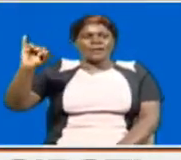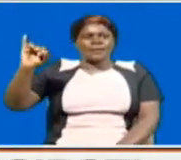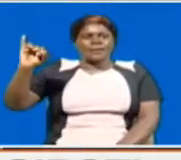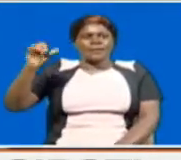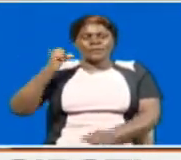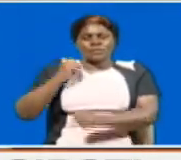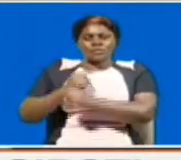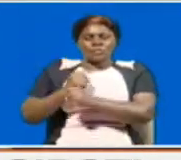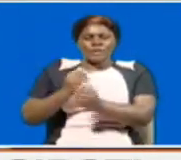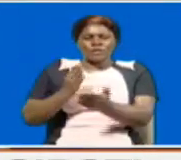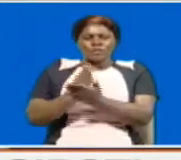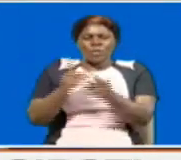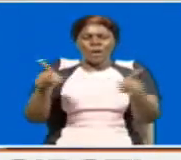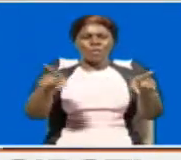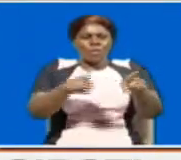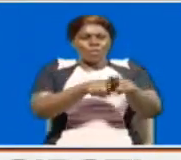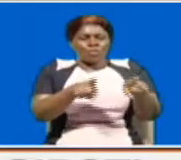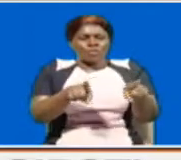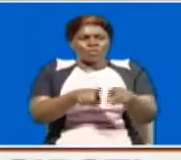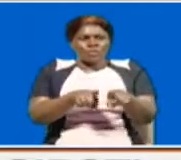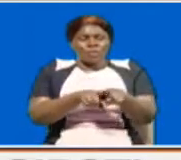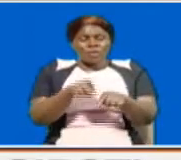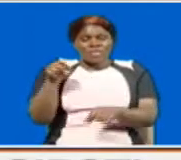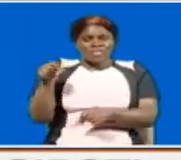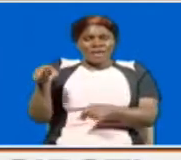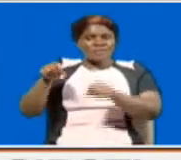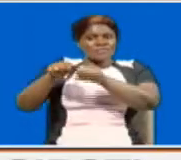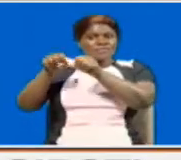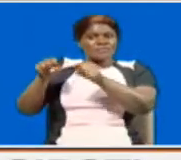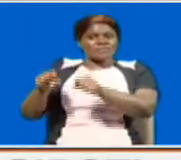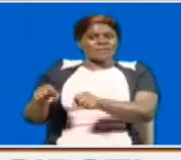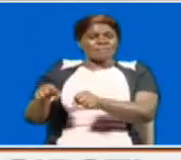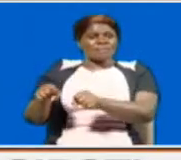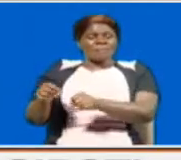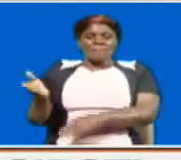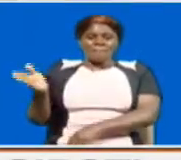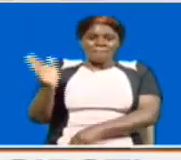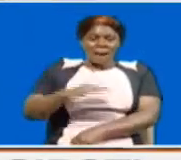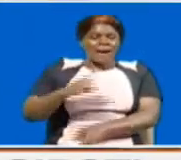to ensure that also that system is brought